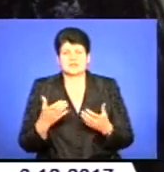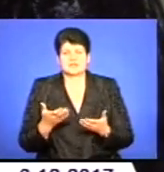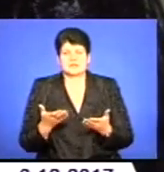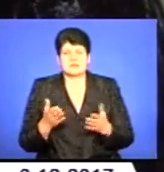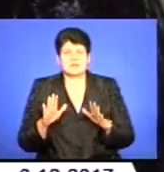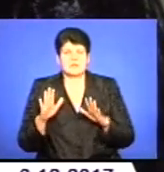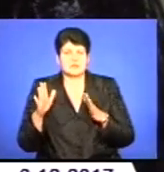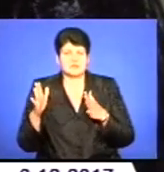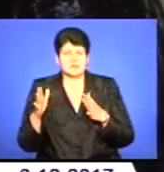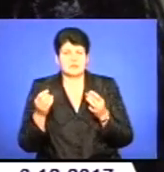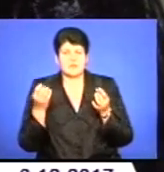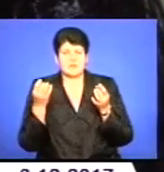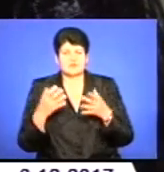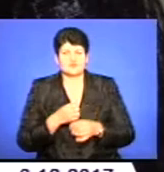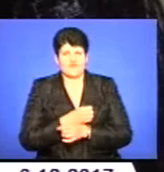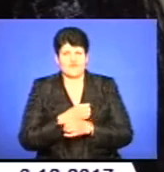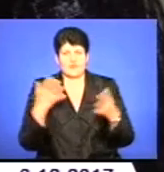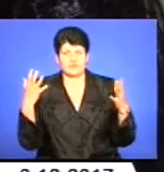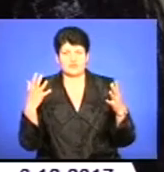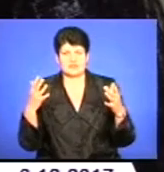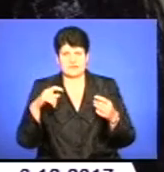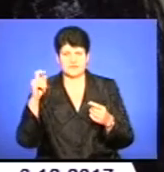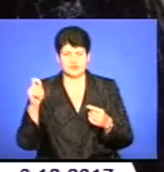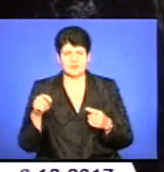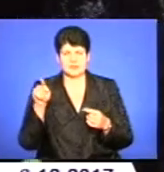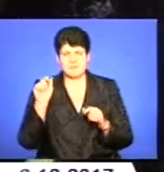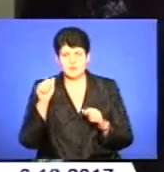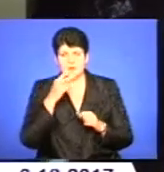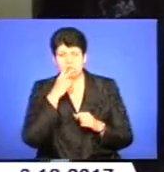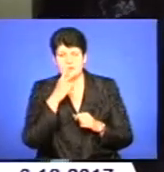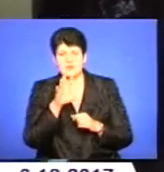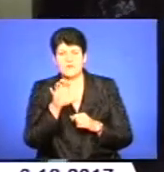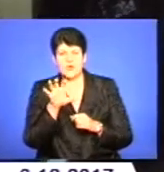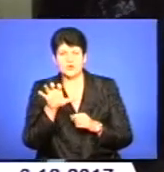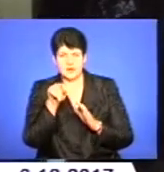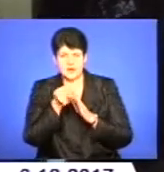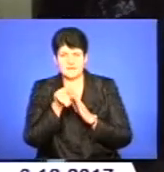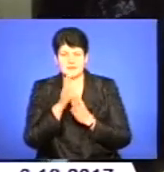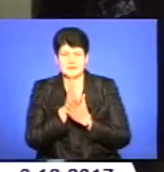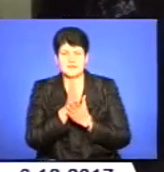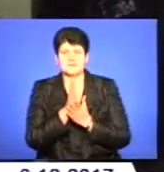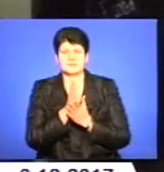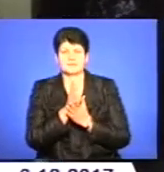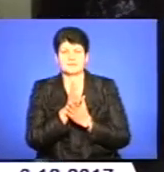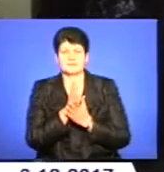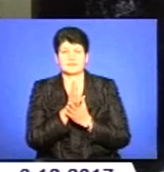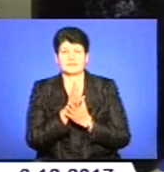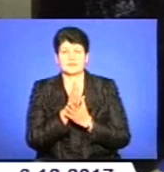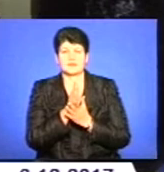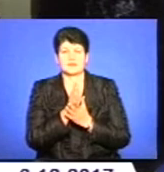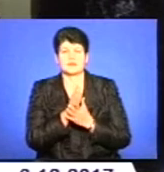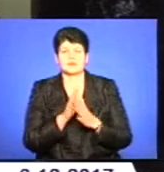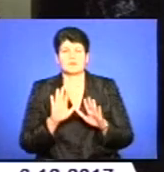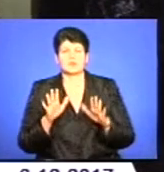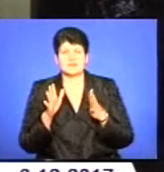події, які просто вибухнули війною. Там, може, ви побачите фотографії, всередині є воєнні дії, які зараз